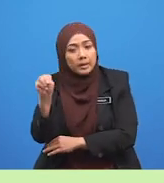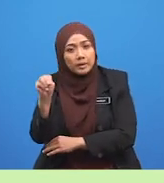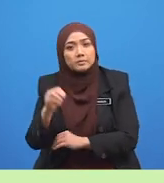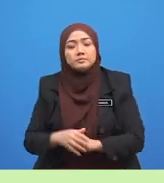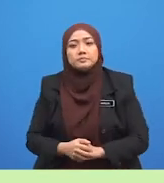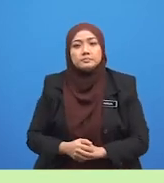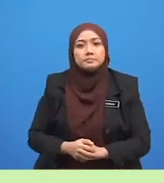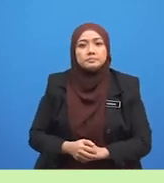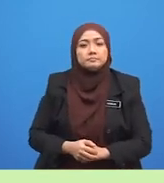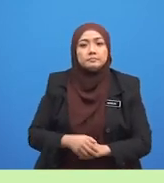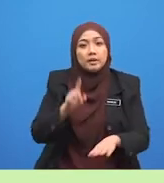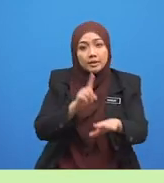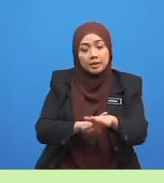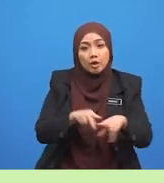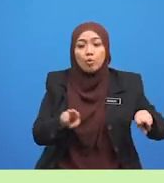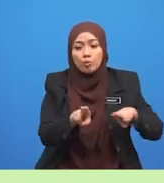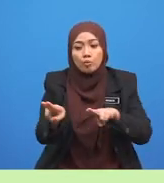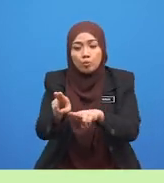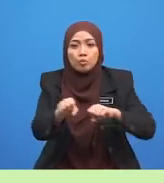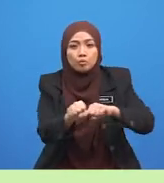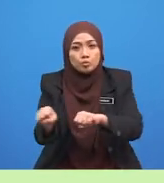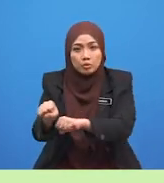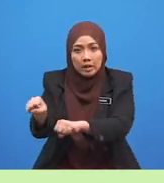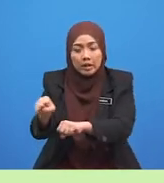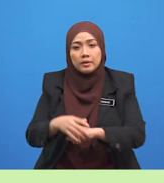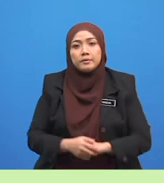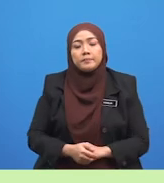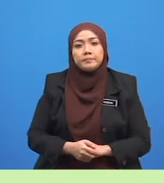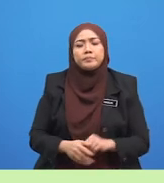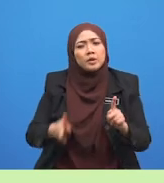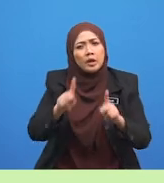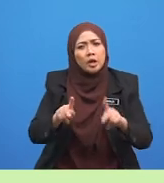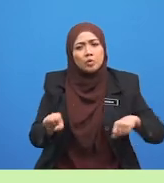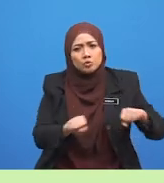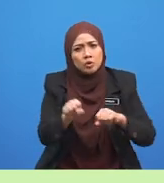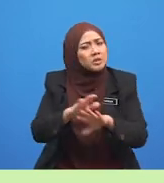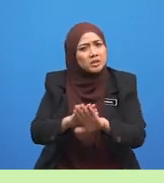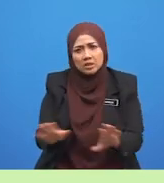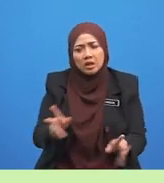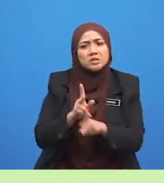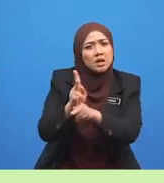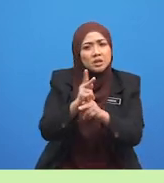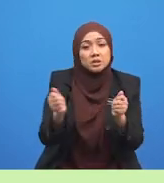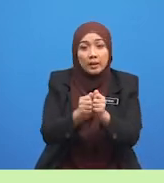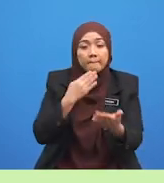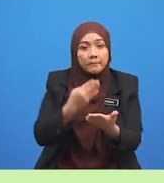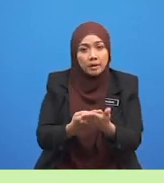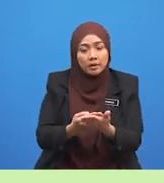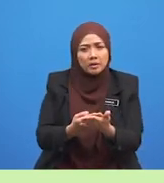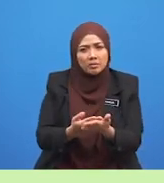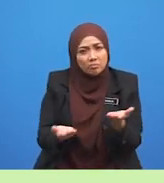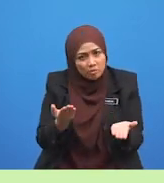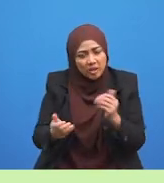Jeram yang terdapat di peringkat hulu sungai. Sekiranya sungai kita tidak dijaga, adakah aktiviti